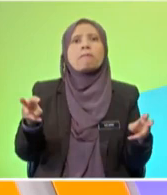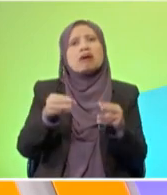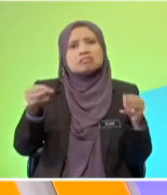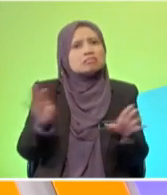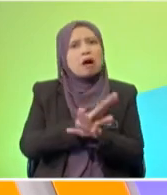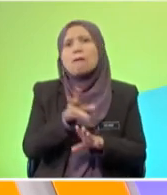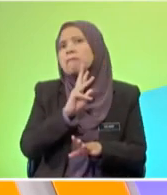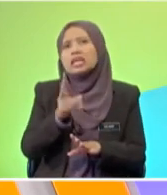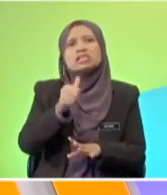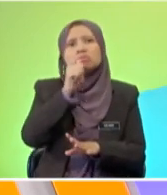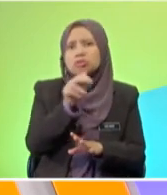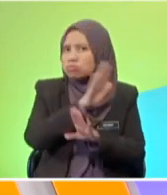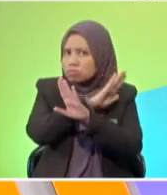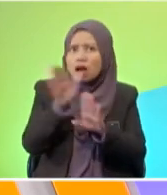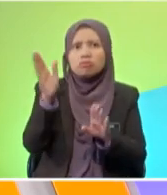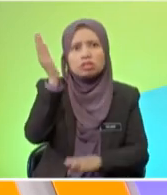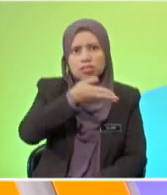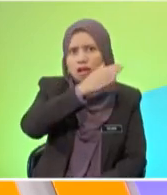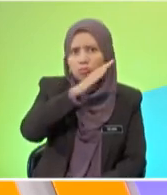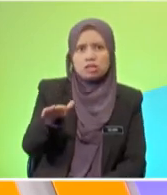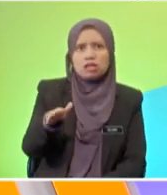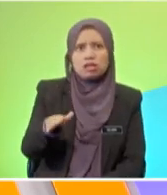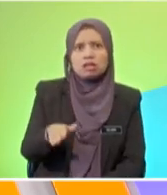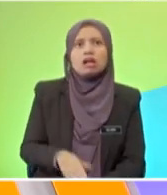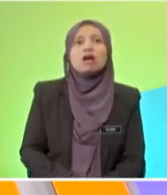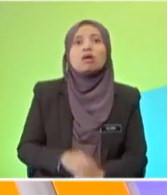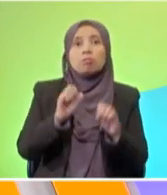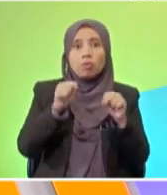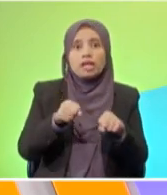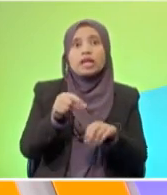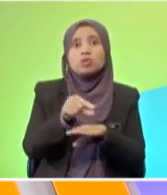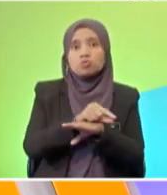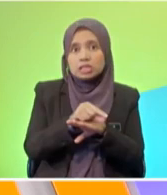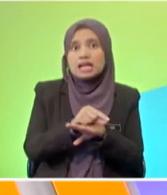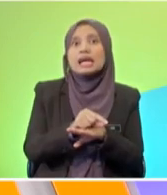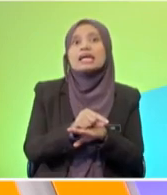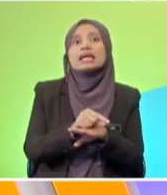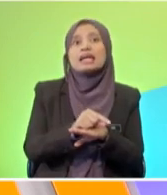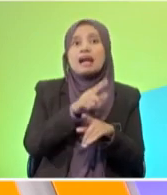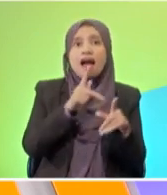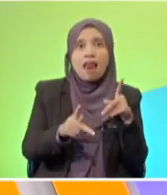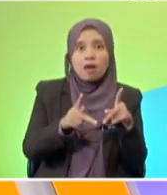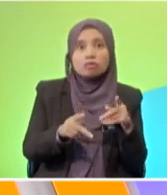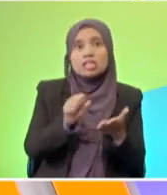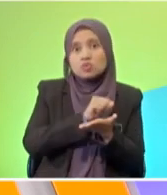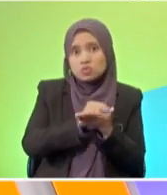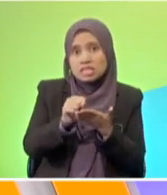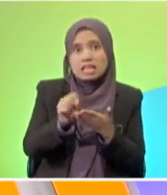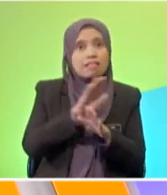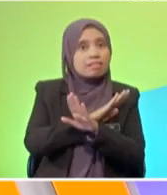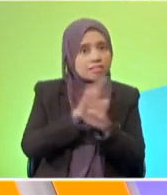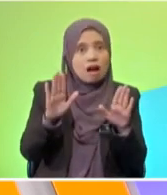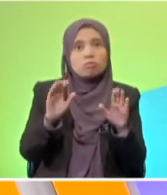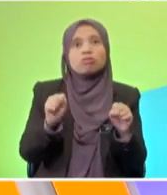tak boleh buat minum kita boleh kita boleh guna sebab suci Tapi di tidak